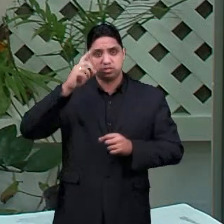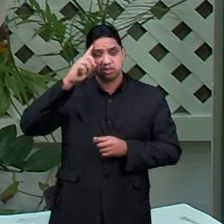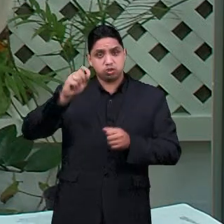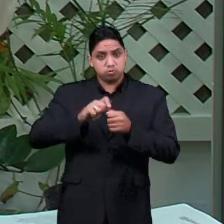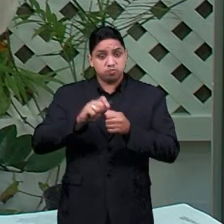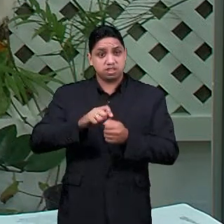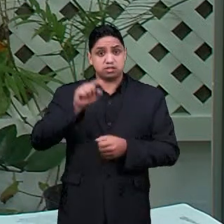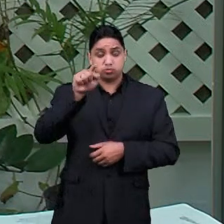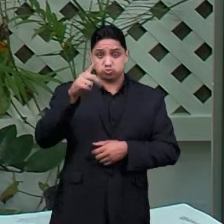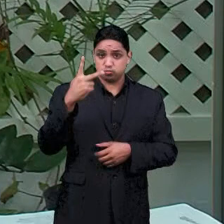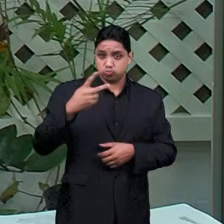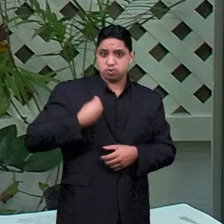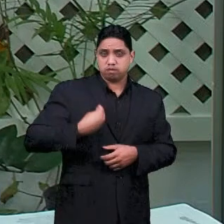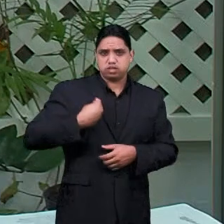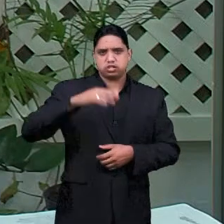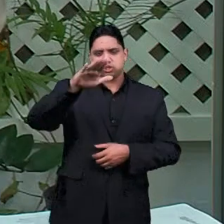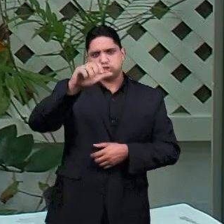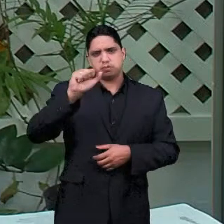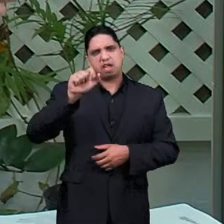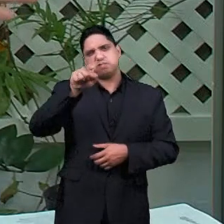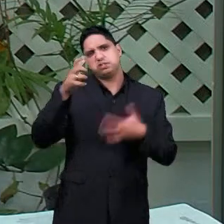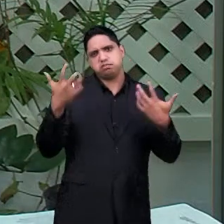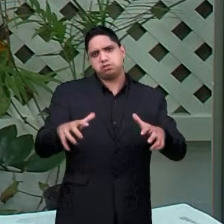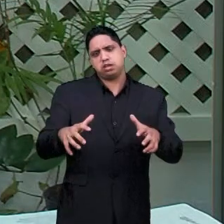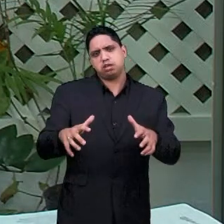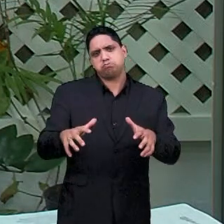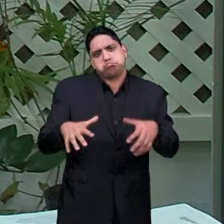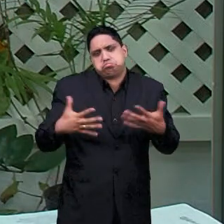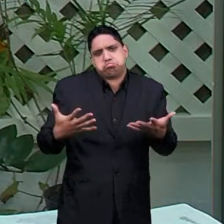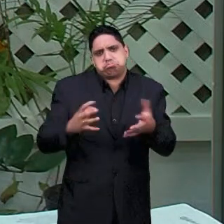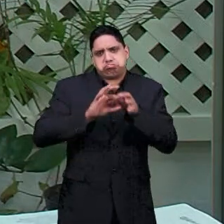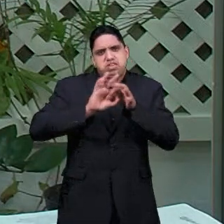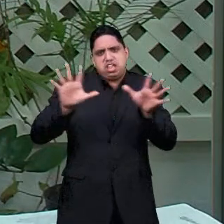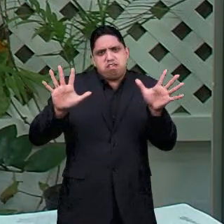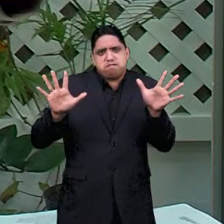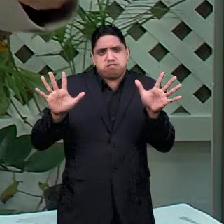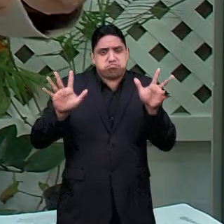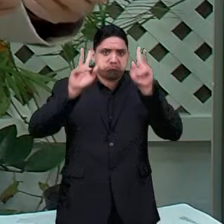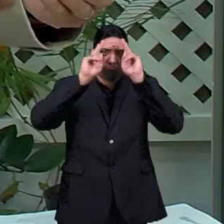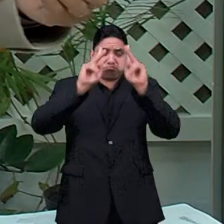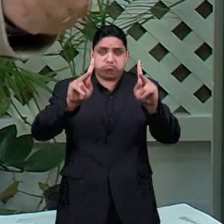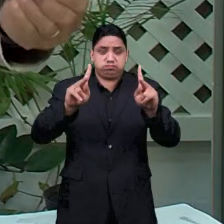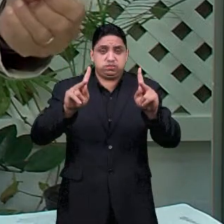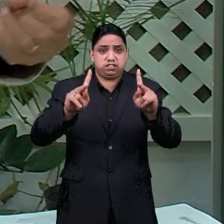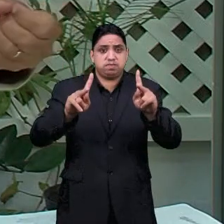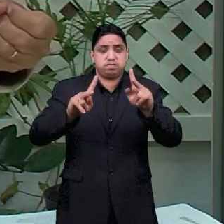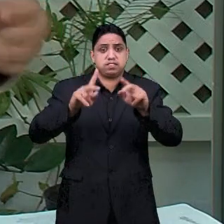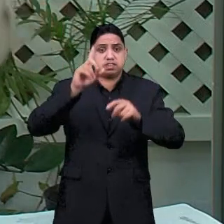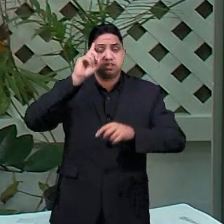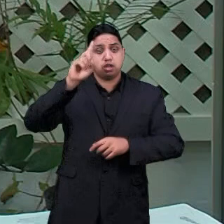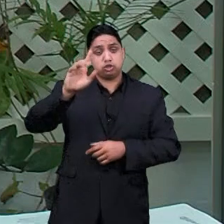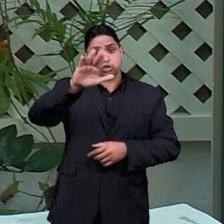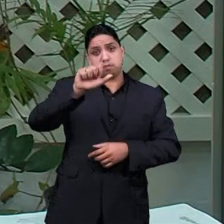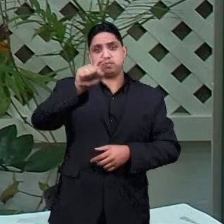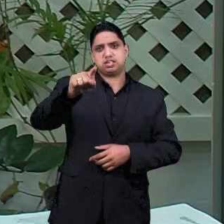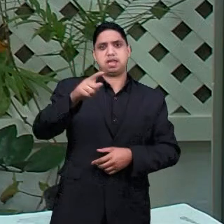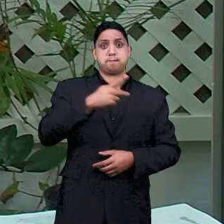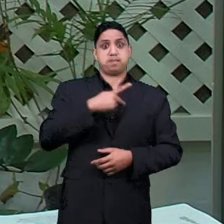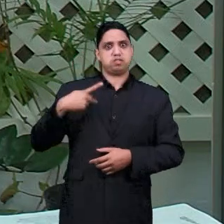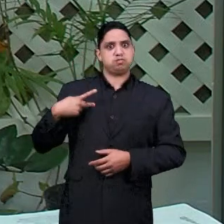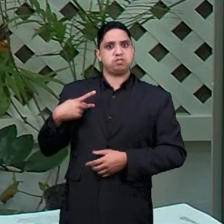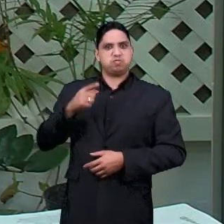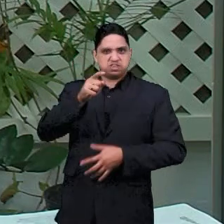vous a appelé. Ah, vous voulez partir? Quel est le problème? Il vous a ordonné pour le ministère, vous ne voulez